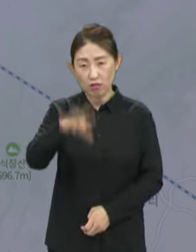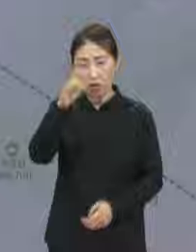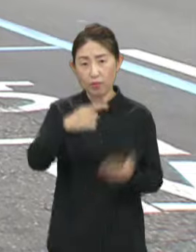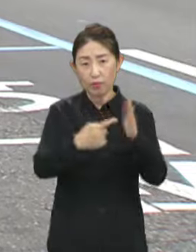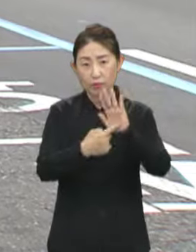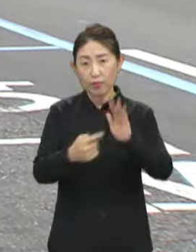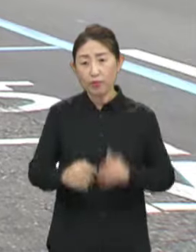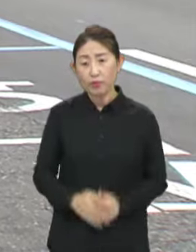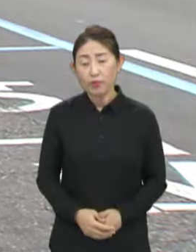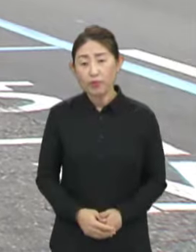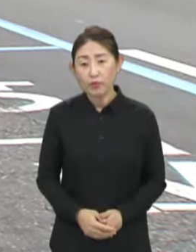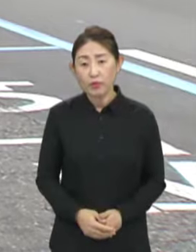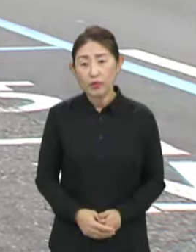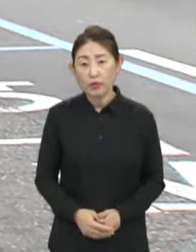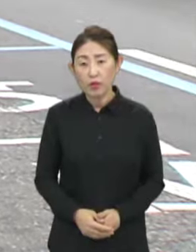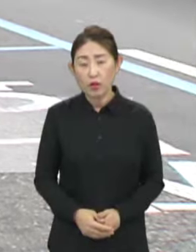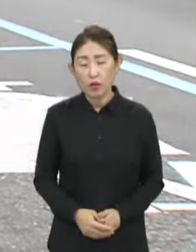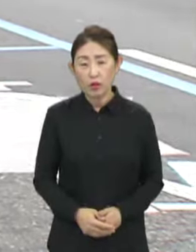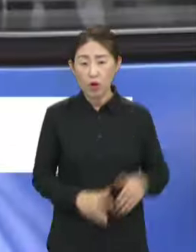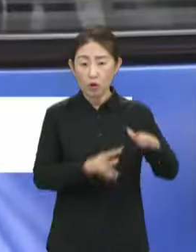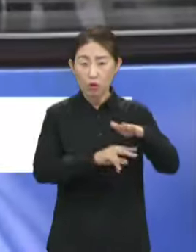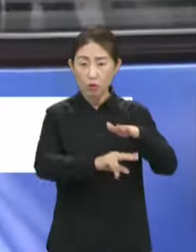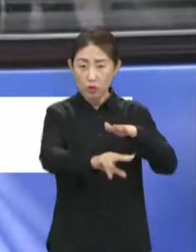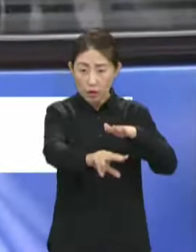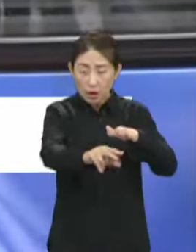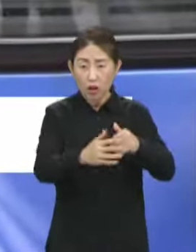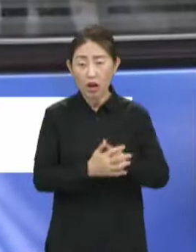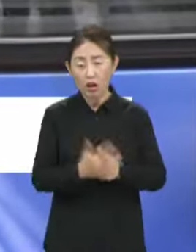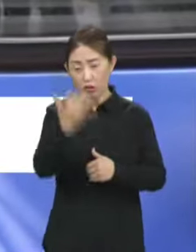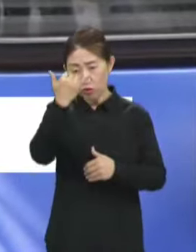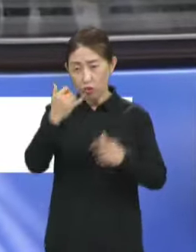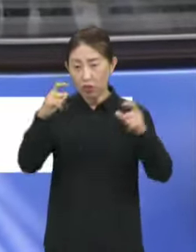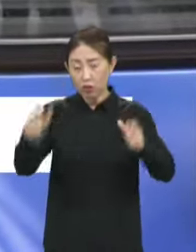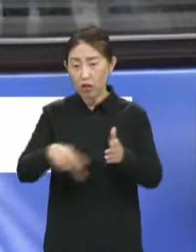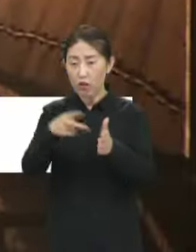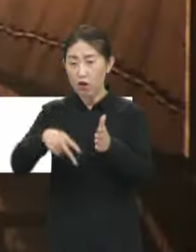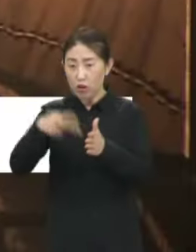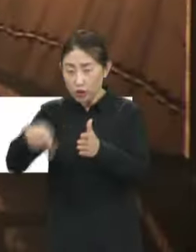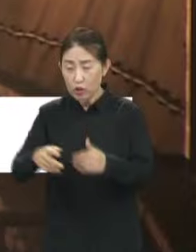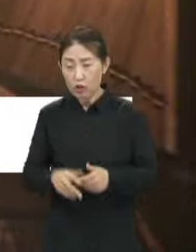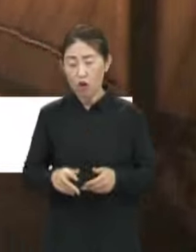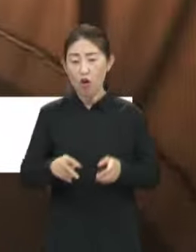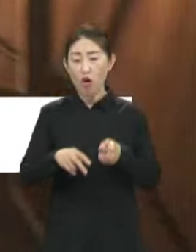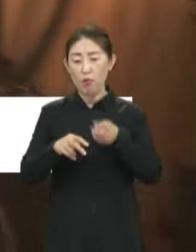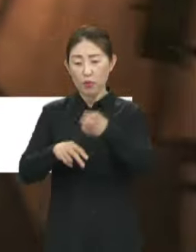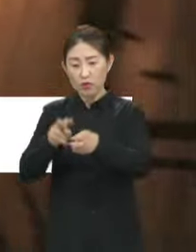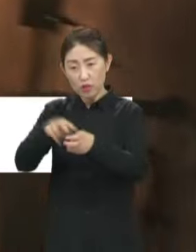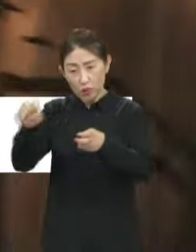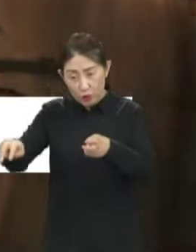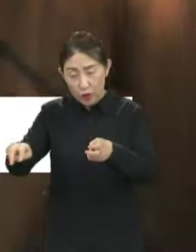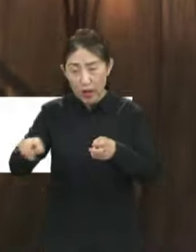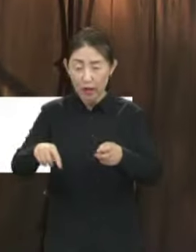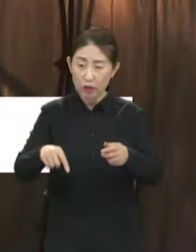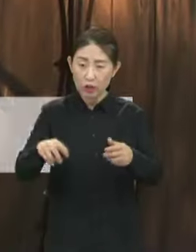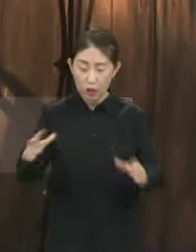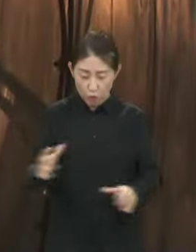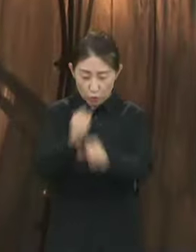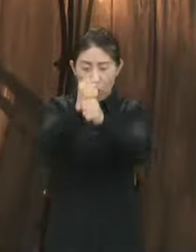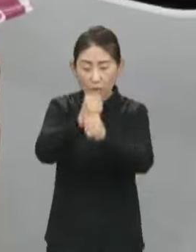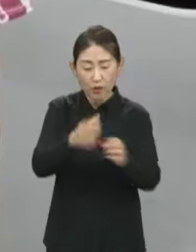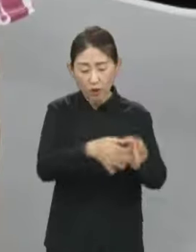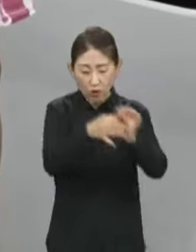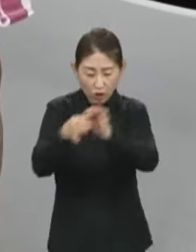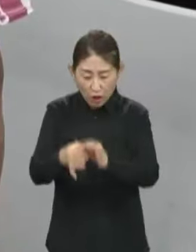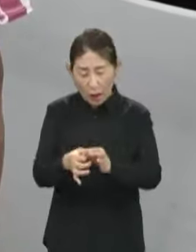겁니다. 대전시는 기존 도시철도 1호선과 충청권 광역철도, 버스 정류장 등 다른 교통수단과